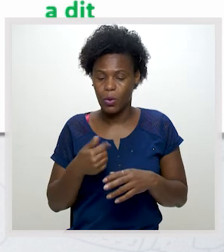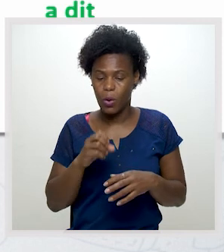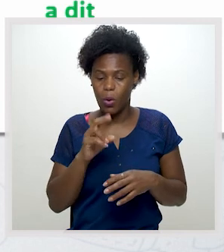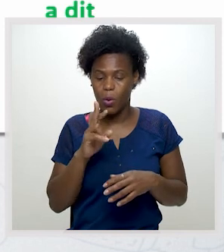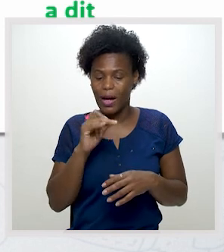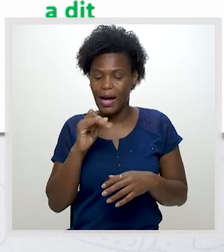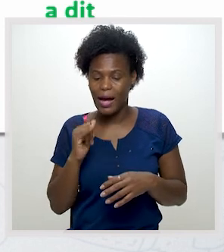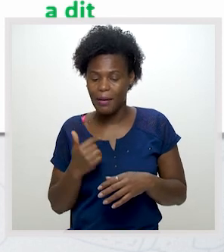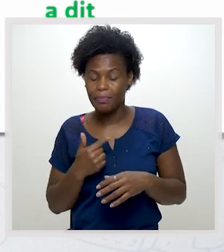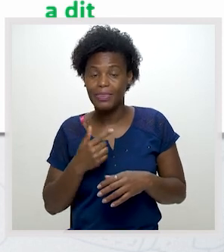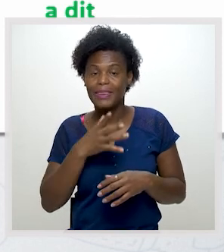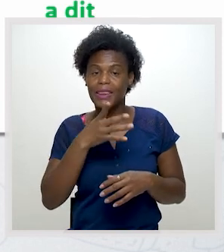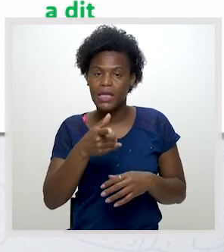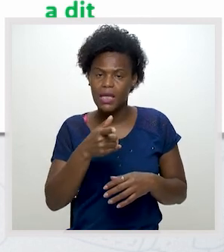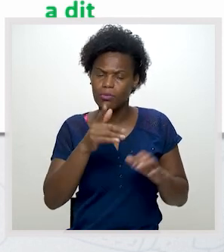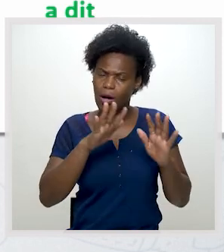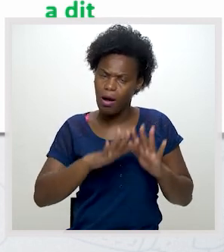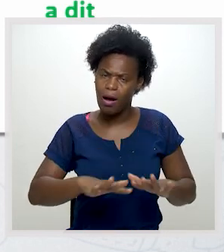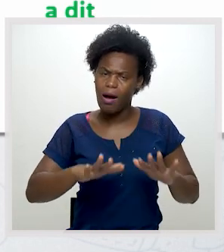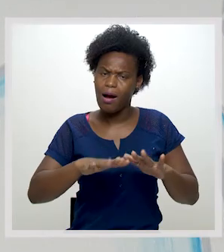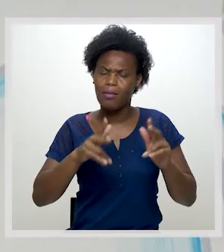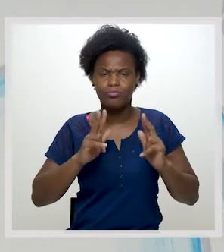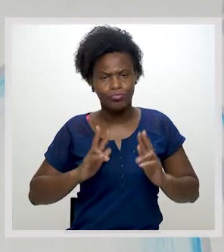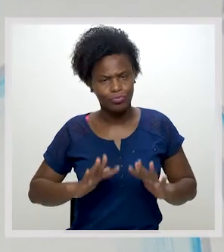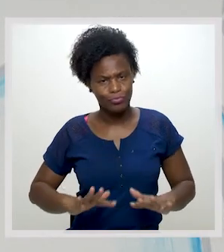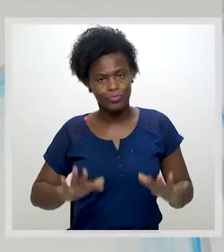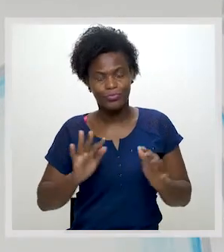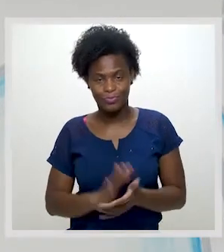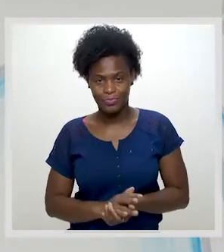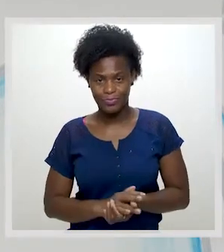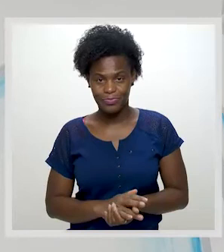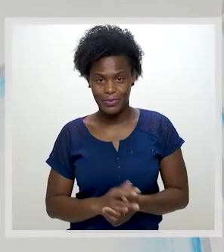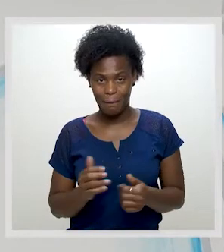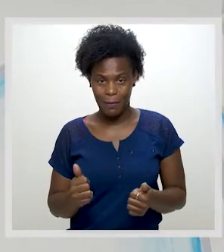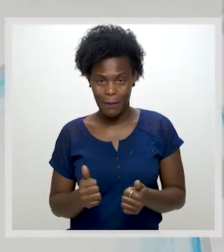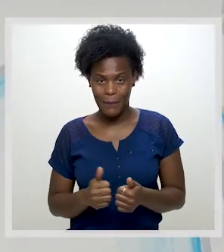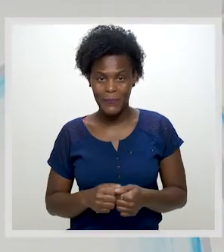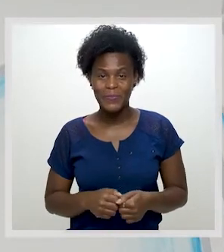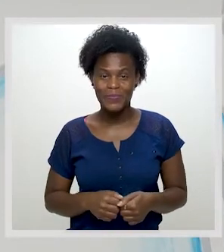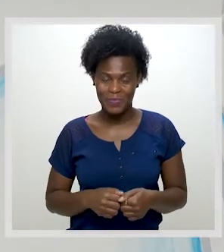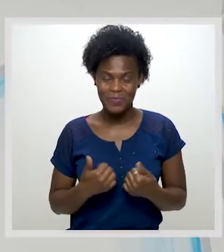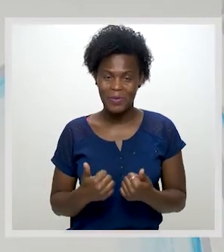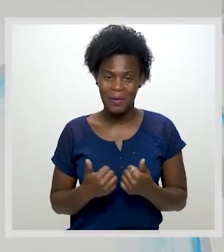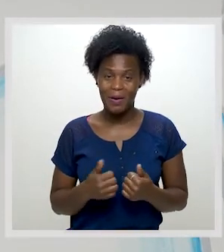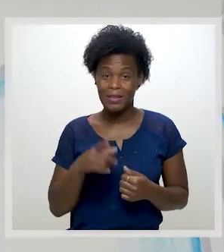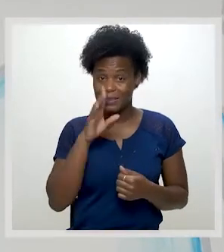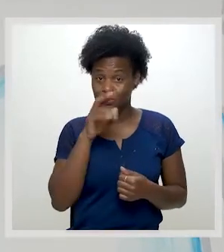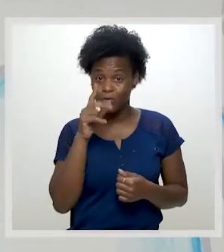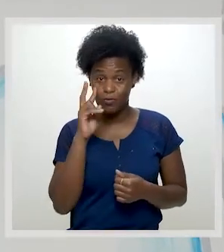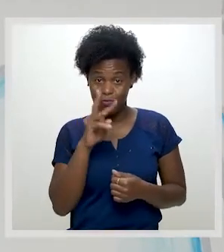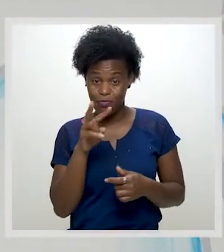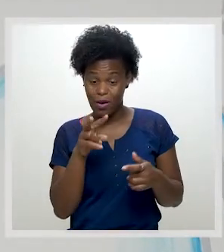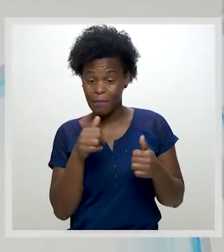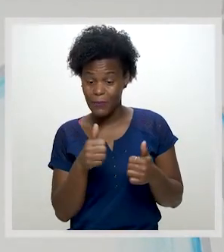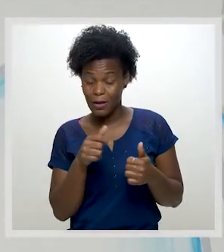dit de rester tranquille. C'est bon? Très bien. Alors, si tu remarques bien, tu